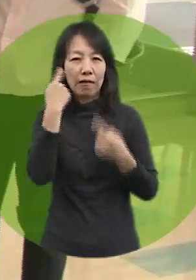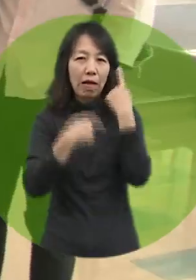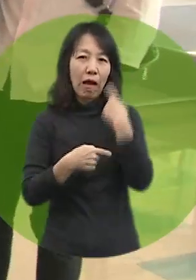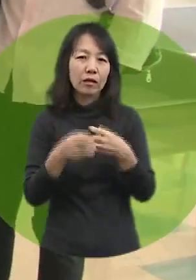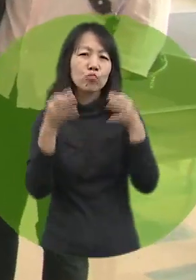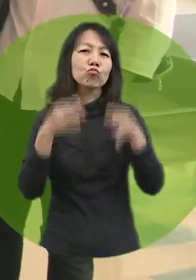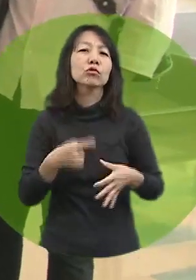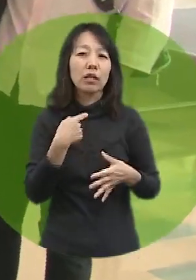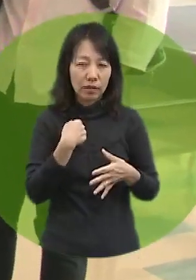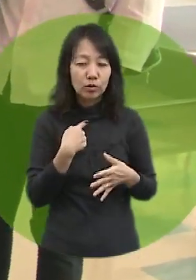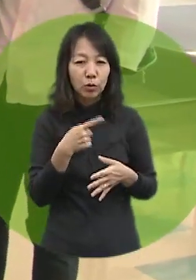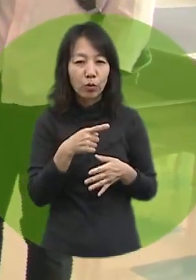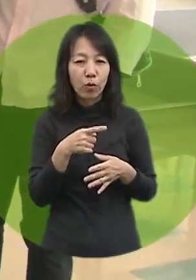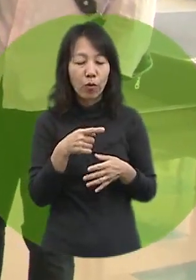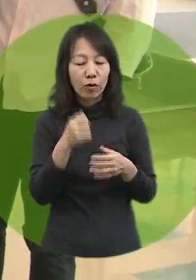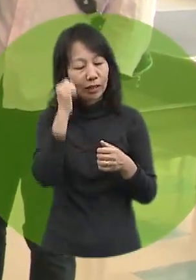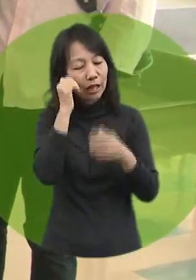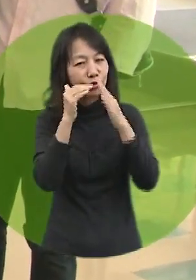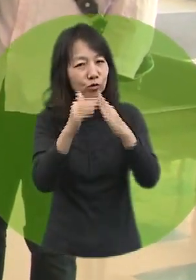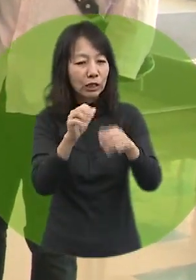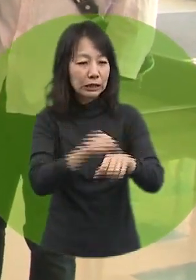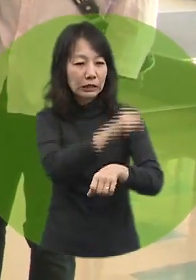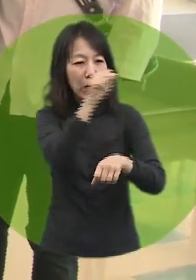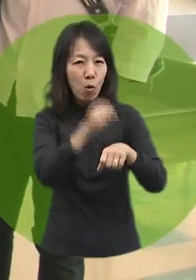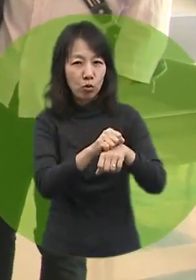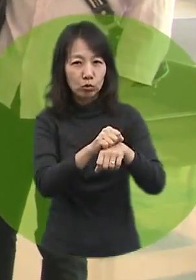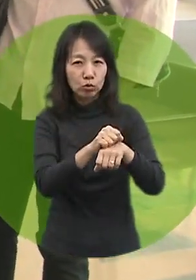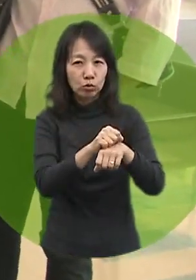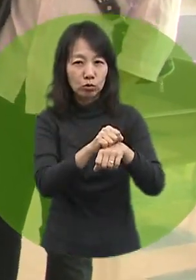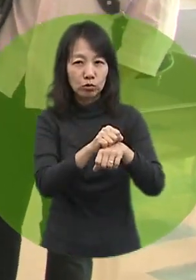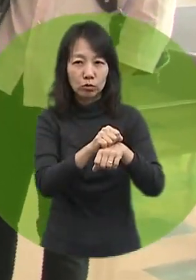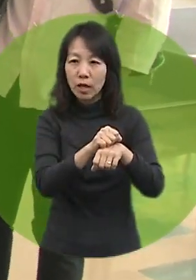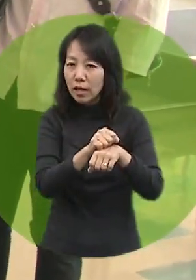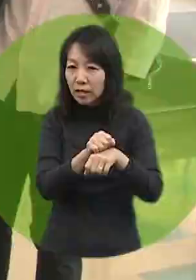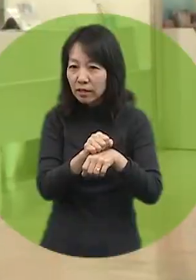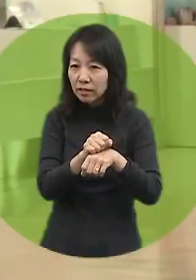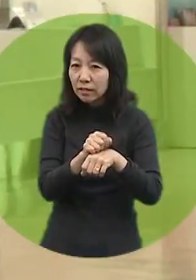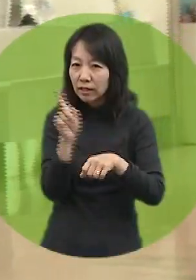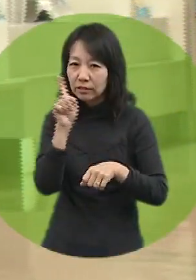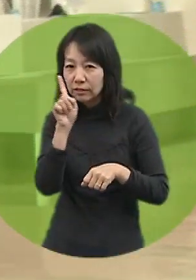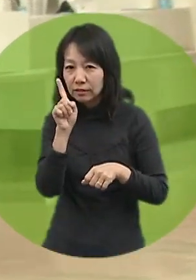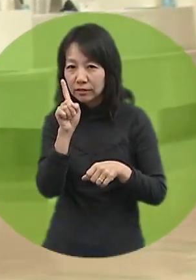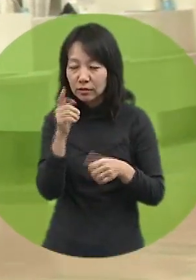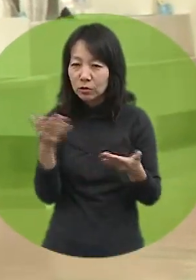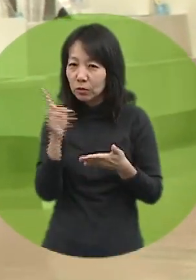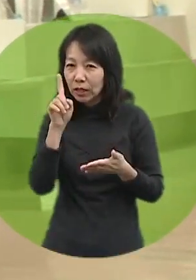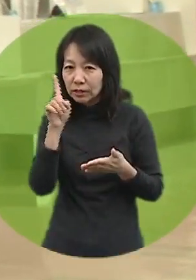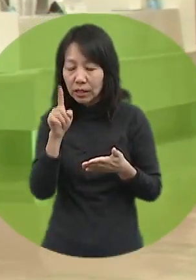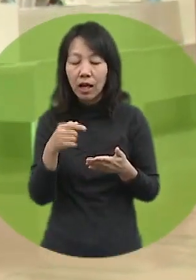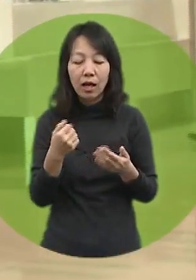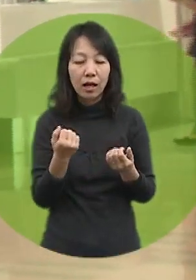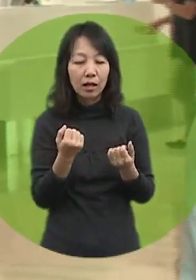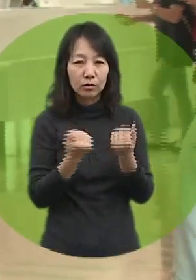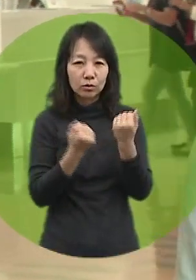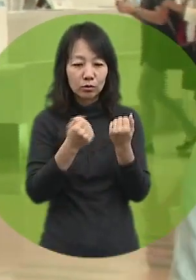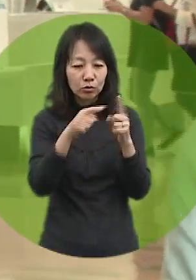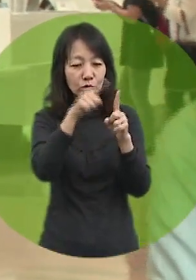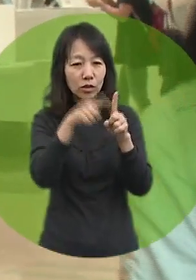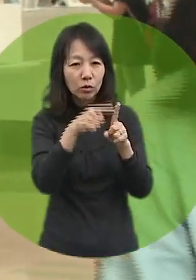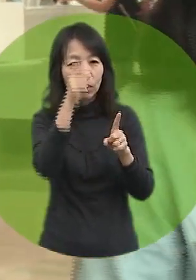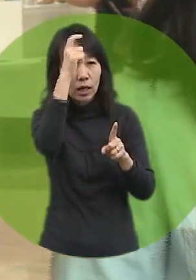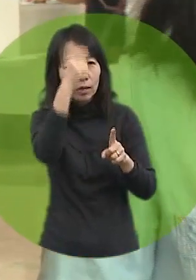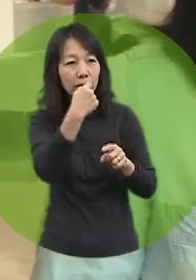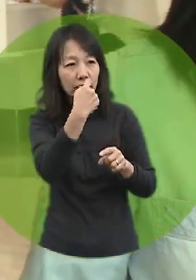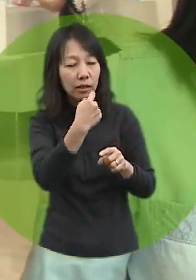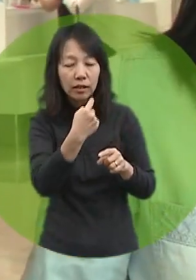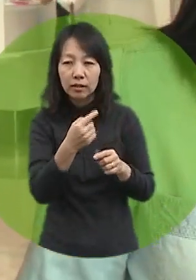まったので、ちょっとそれで合宿でシンガポールに。 合宿でシンガポールに、はい、何されてる方ですか。 あ、駐車場の警備員です。 警備員だ、 はい。 スポーツ